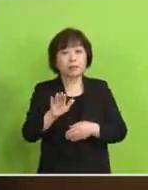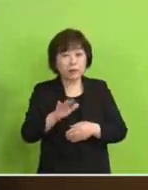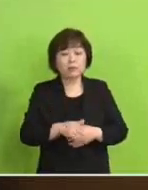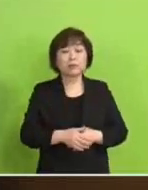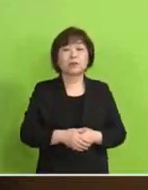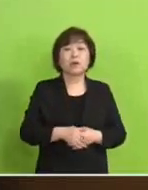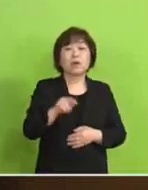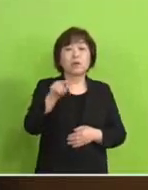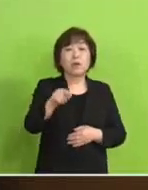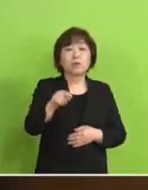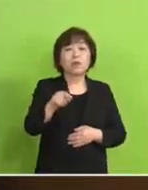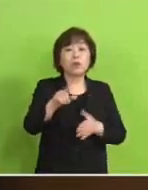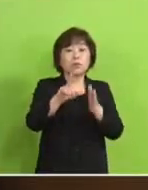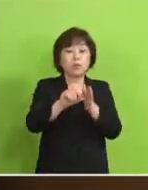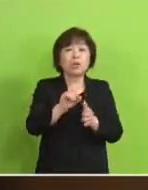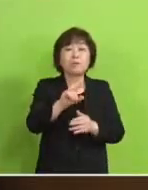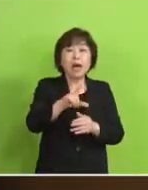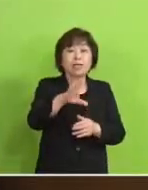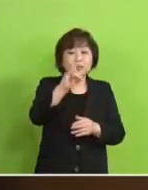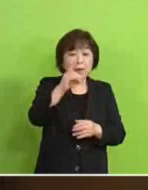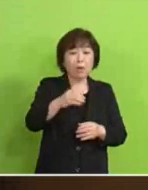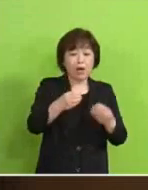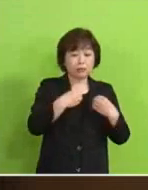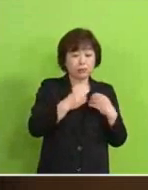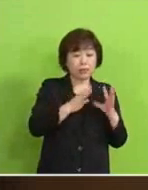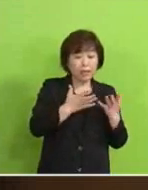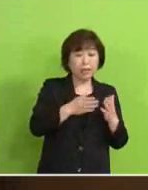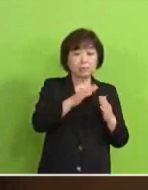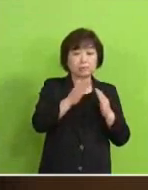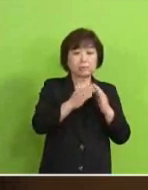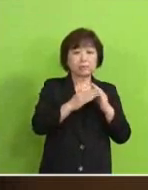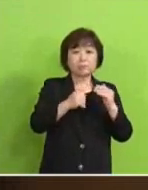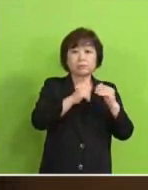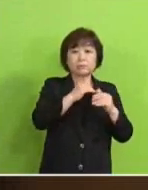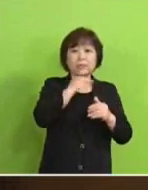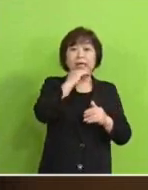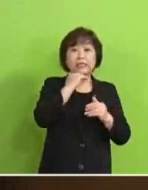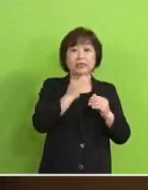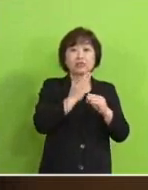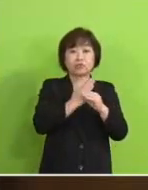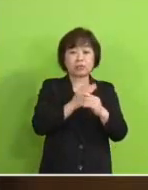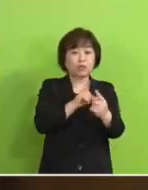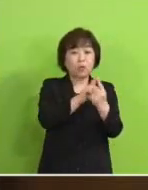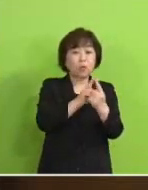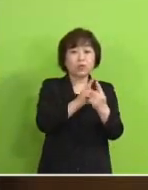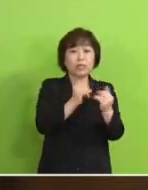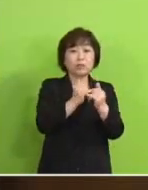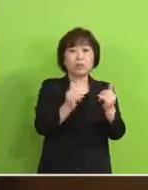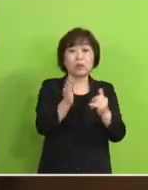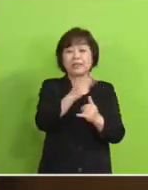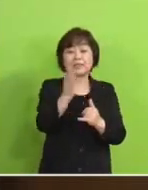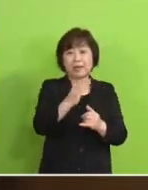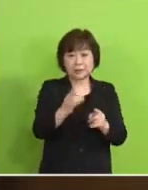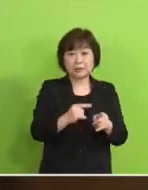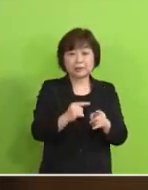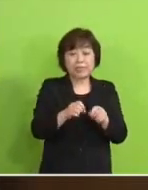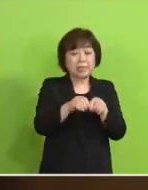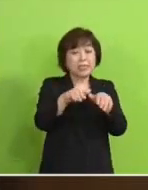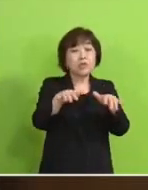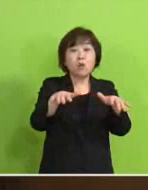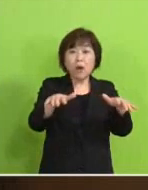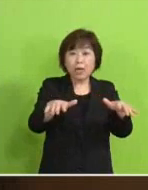ます。この方も一旦陰性が出て待機中でございましたので、濃厚接触者はおられません。広